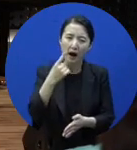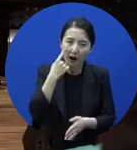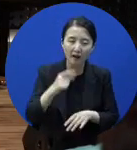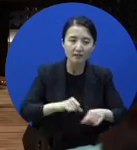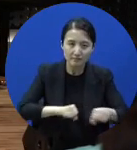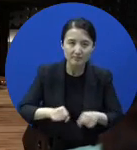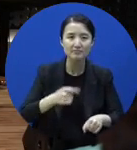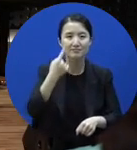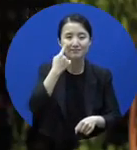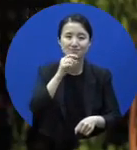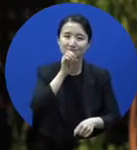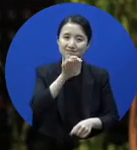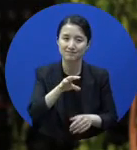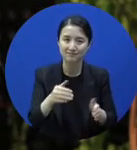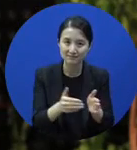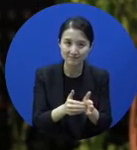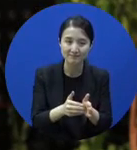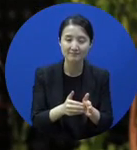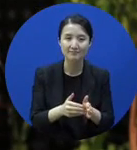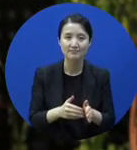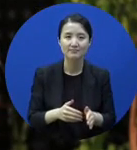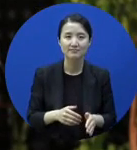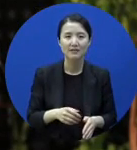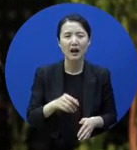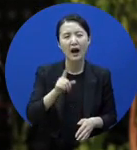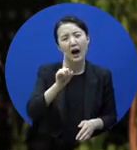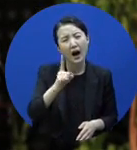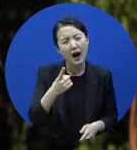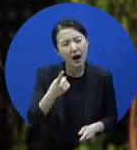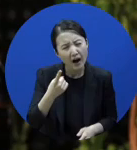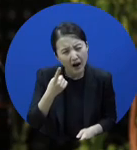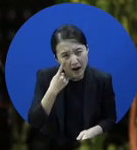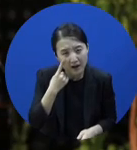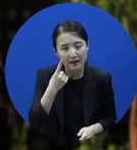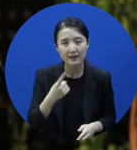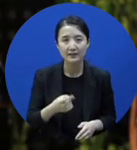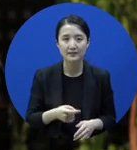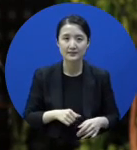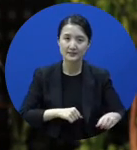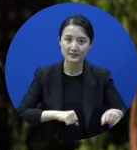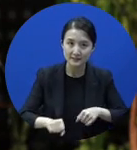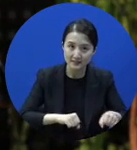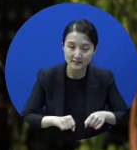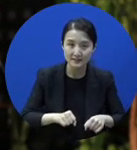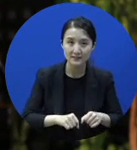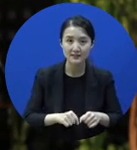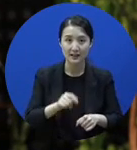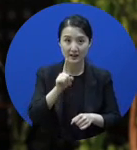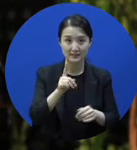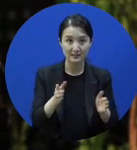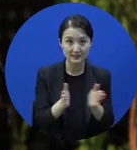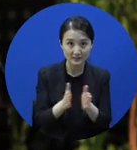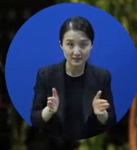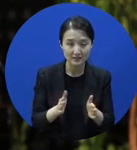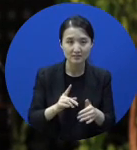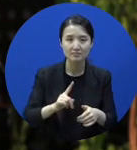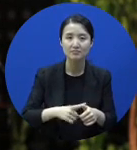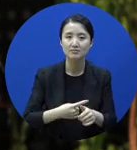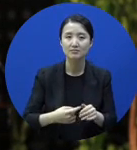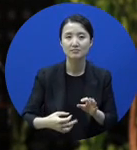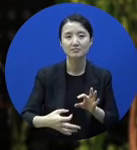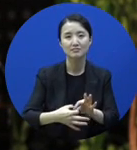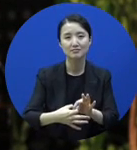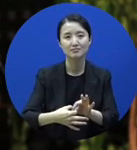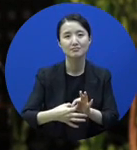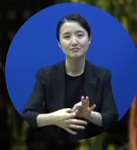밀맨처럼 제가 도와드렸는데 이렇게 뭐 앞에 쓴다거나 아니면 새로운 일을 한다거나 한 번이라도 기회를 가지면 생각 외로 두 번, 세 번은